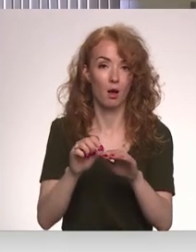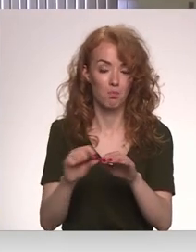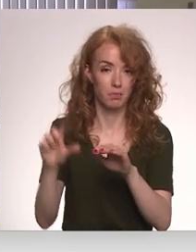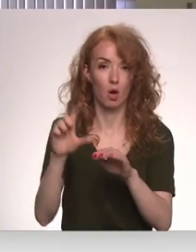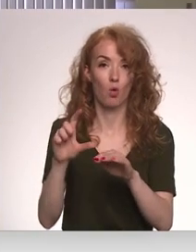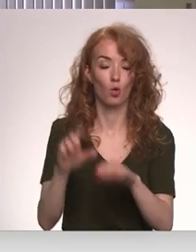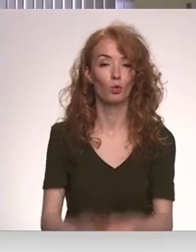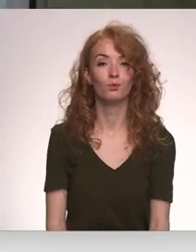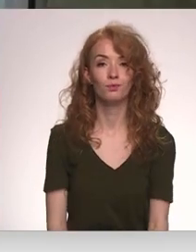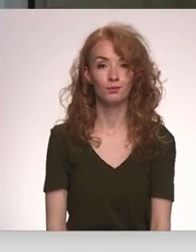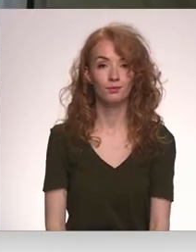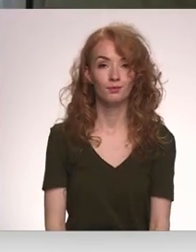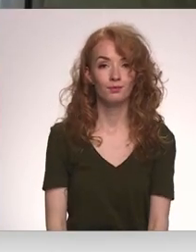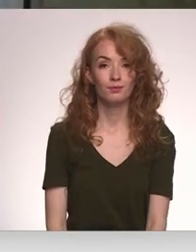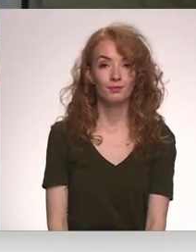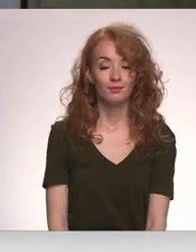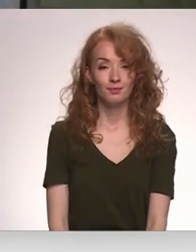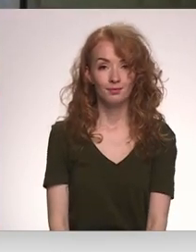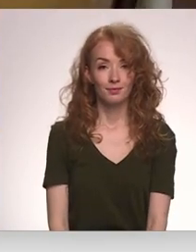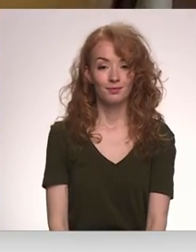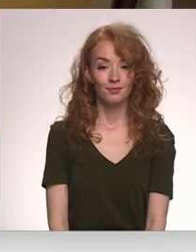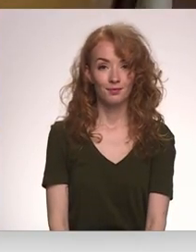algas zemākās likmes pieaugumu. Ilja Kozins, Latvijas televīzija.